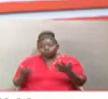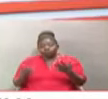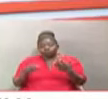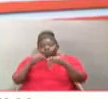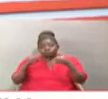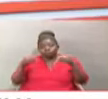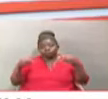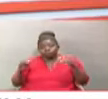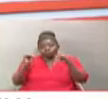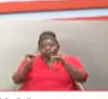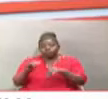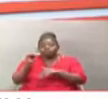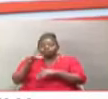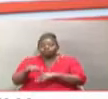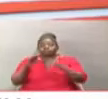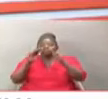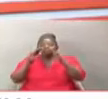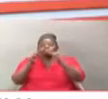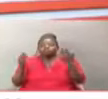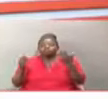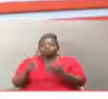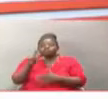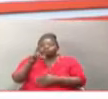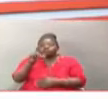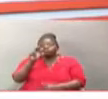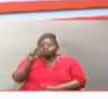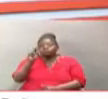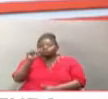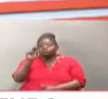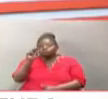lyonna waakulimalira mu maka ge agasangibwe Lwakitura